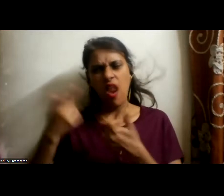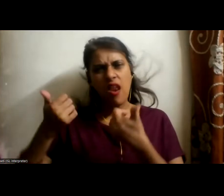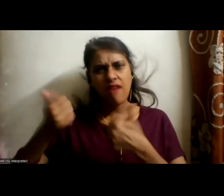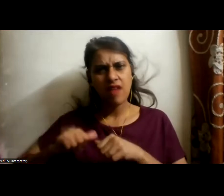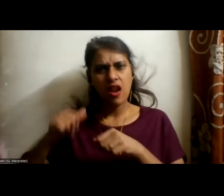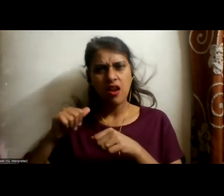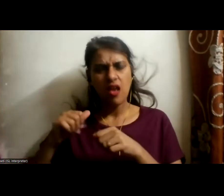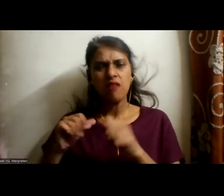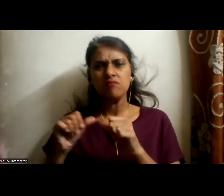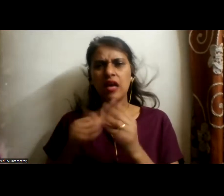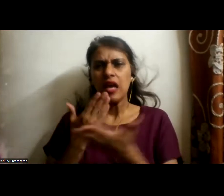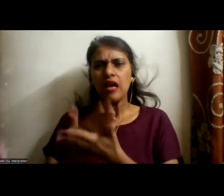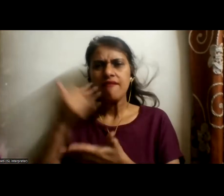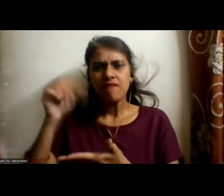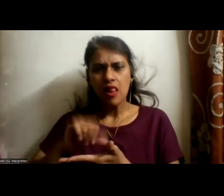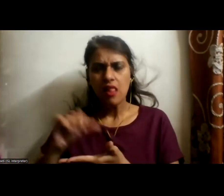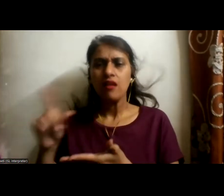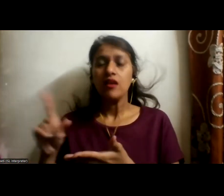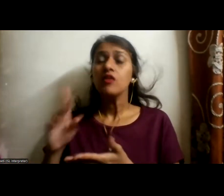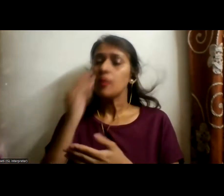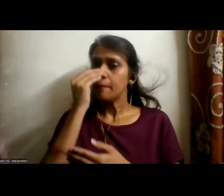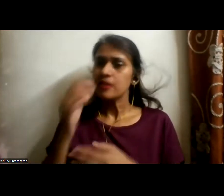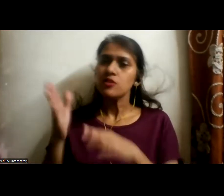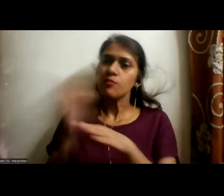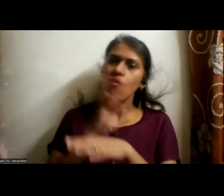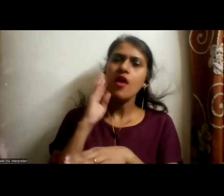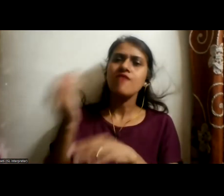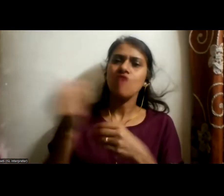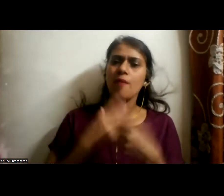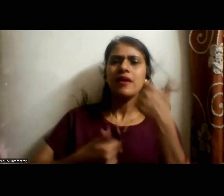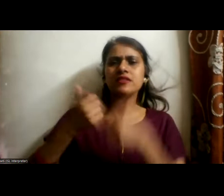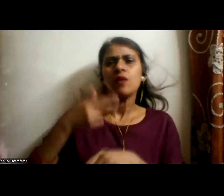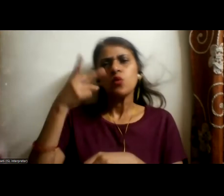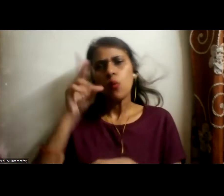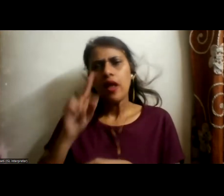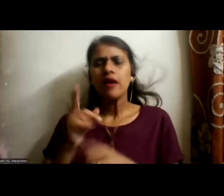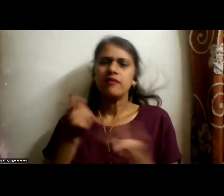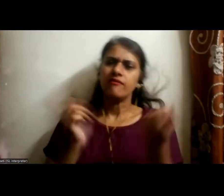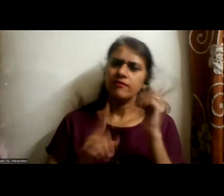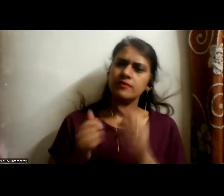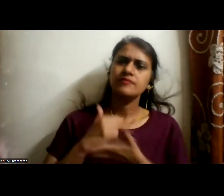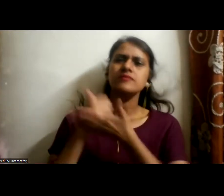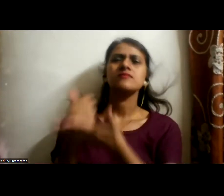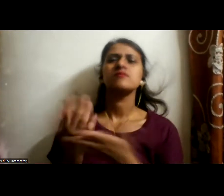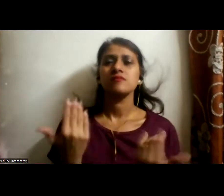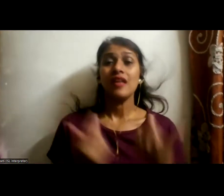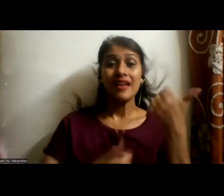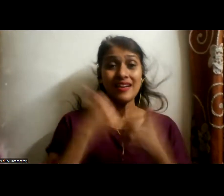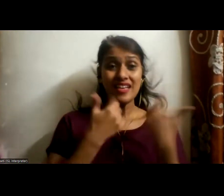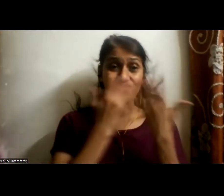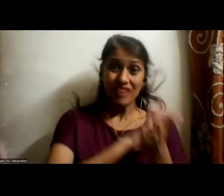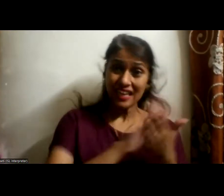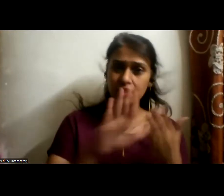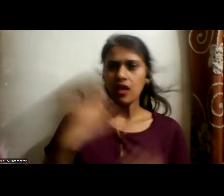at least arrange a reschedule a test for you all. Because अगर आप लोग बाद में टेस्ट मिस करने के बाद में मुझे बोलेंगे तो we